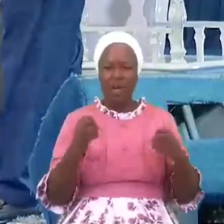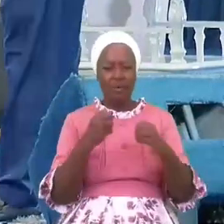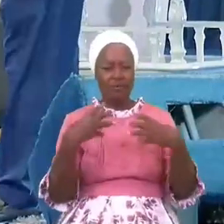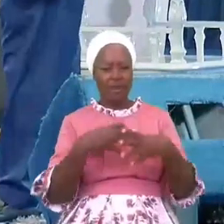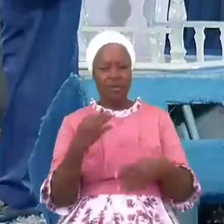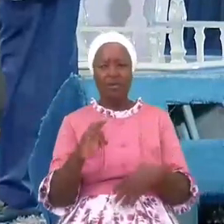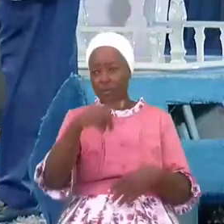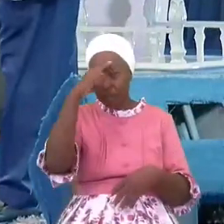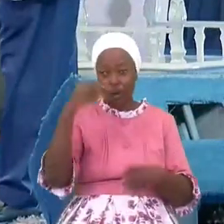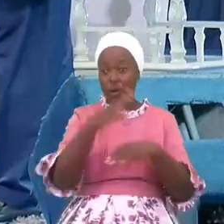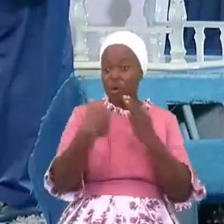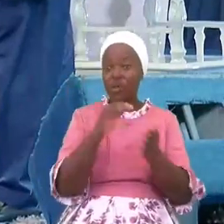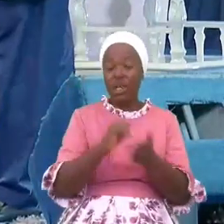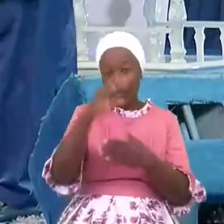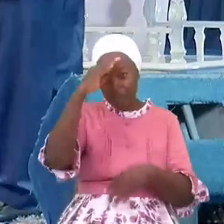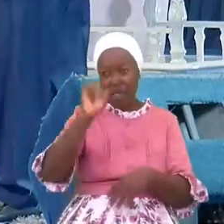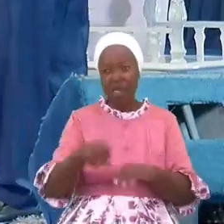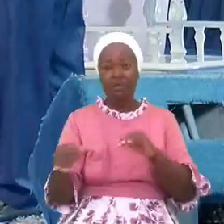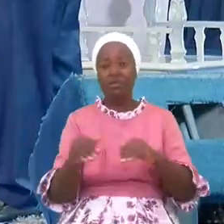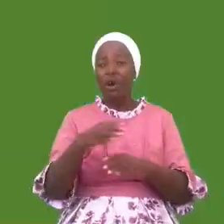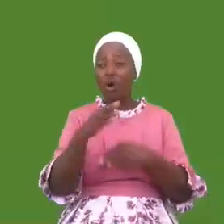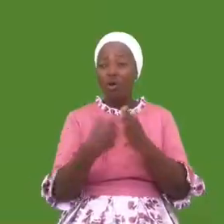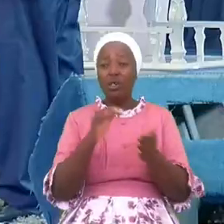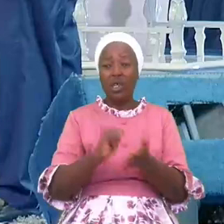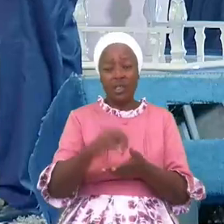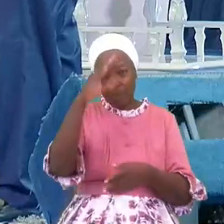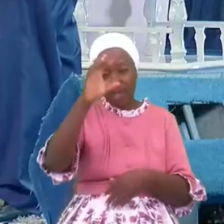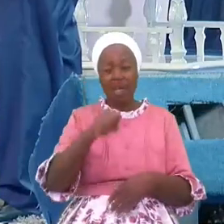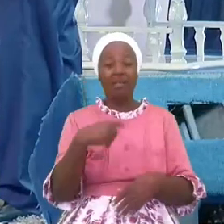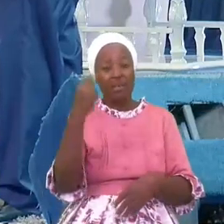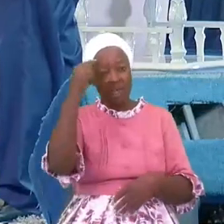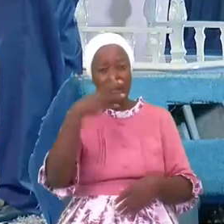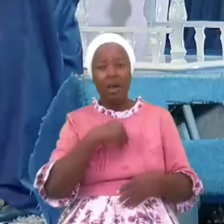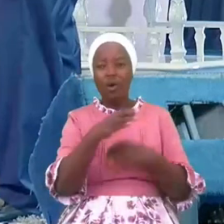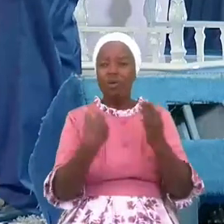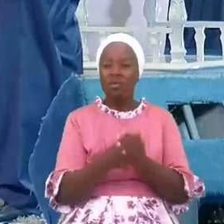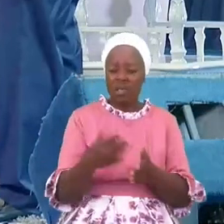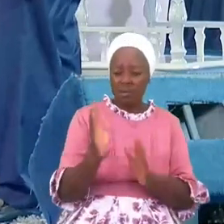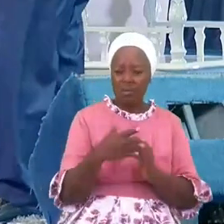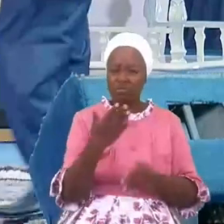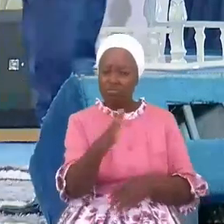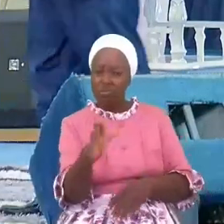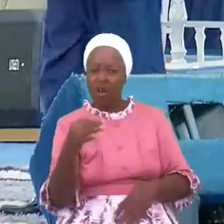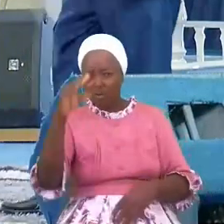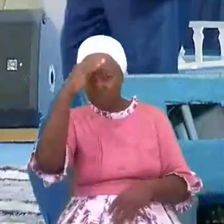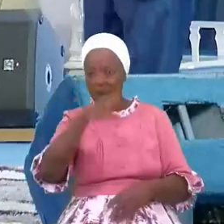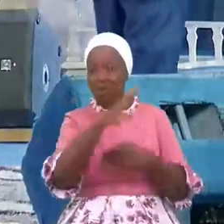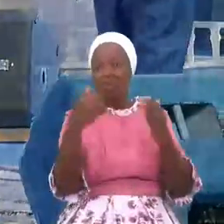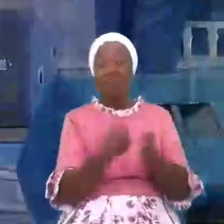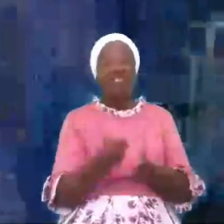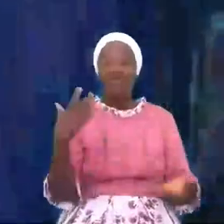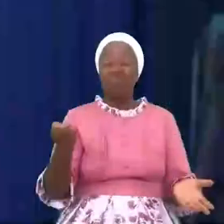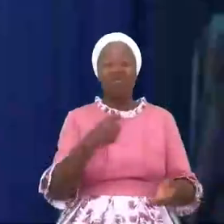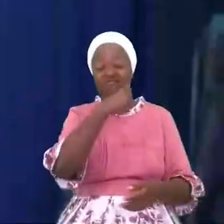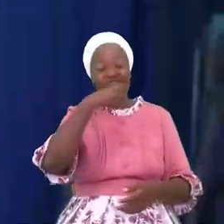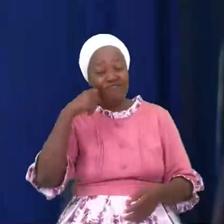Parce que tout ce que les hommes peuvent faire, tout ce que les hommes peuvent, ce à quoi les hommes peuvent penser, toutes les manœuvres des hommes se dessèchent. C'est comme